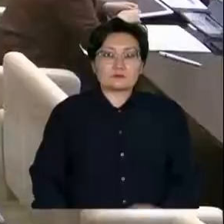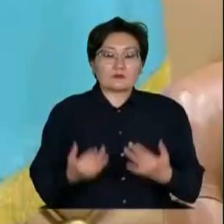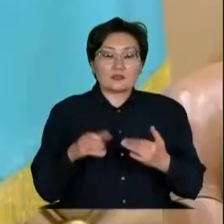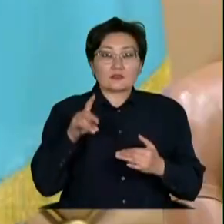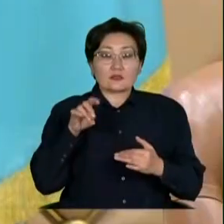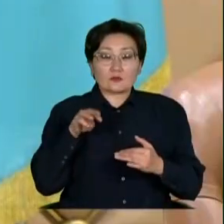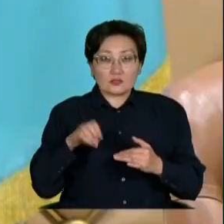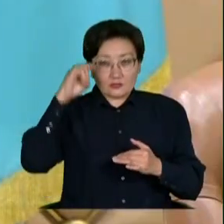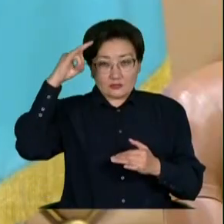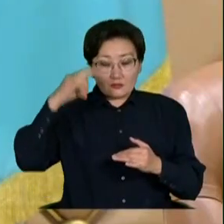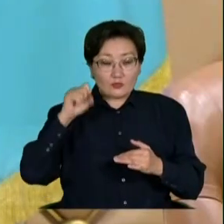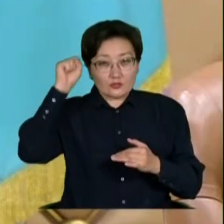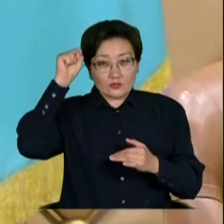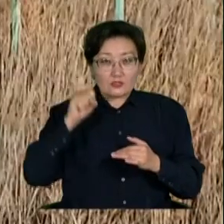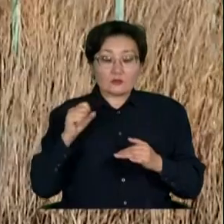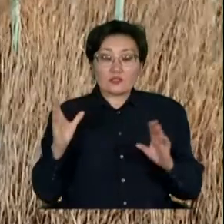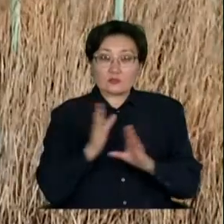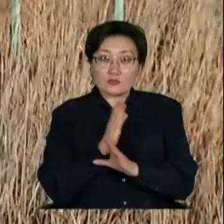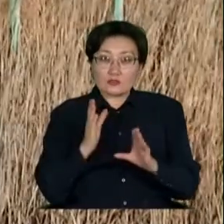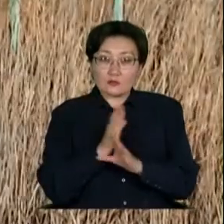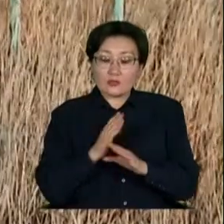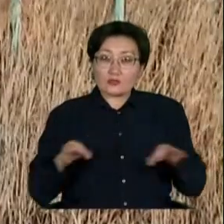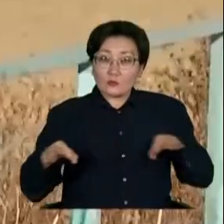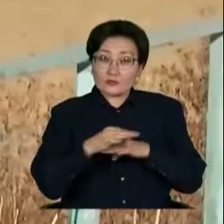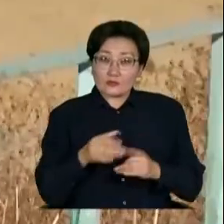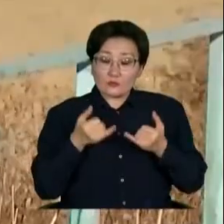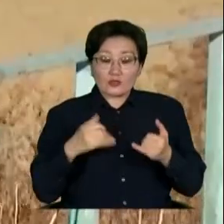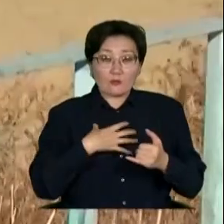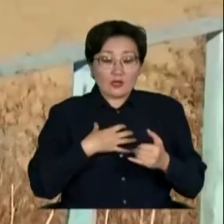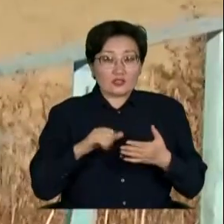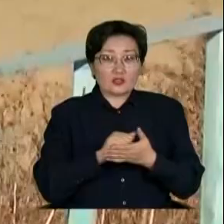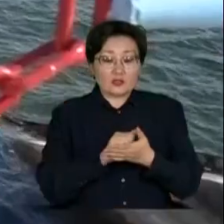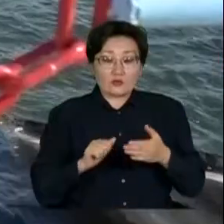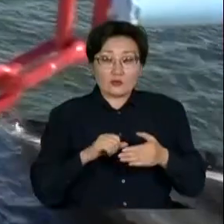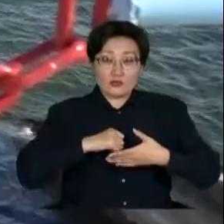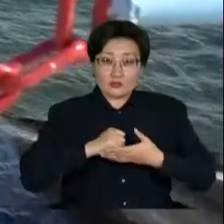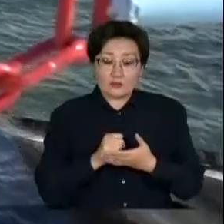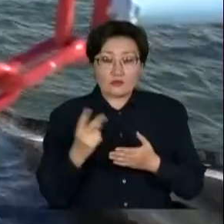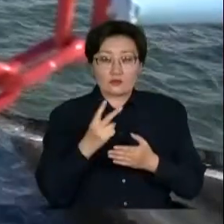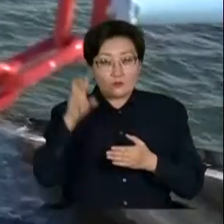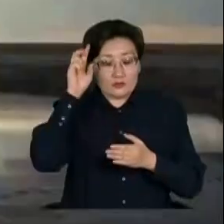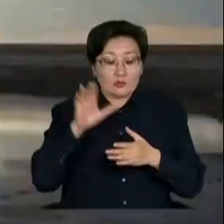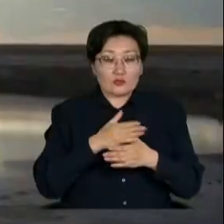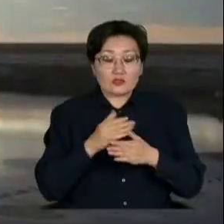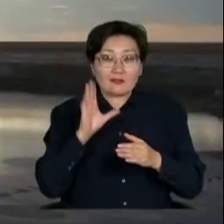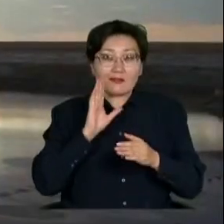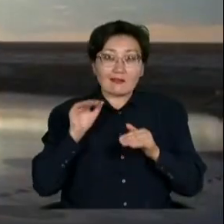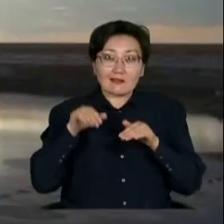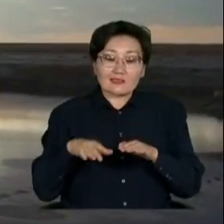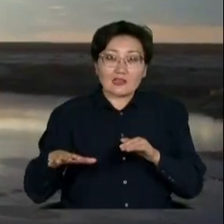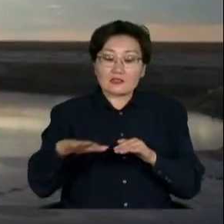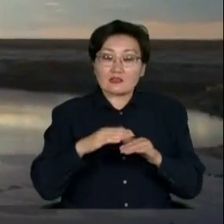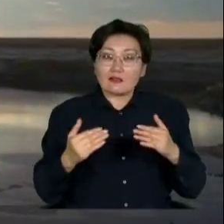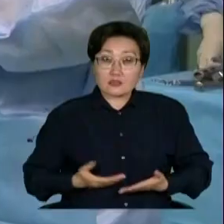Сенат Қазақстан мен Өзбекстанның экологиялық бастамаларын арналған маңызды құжатты мақұлдады. Екі ел Арал теңізін қалай қалпына